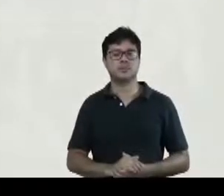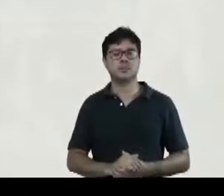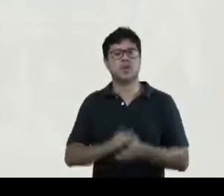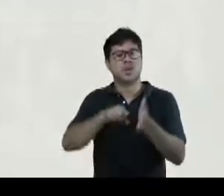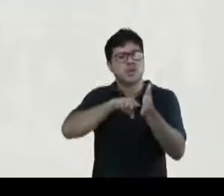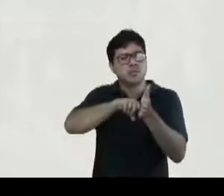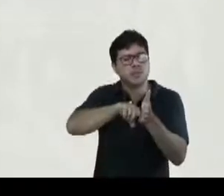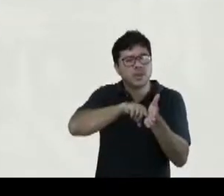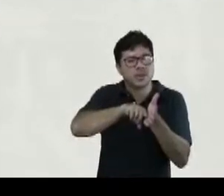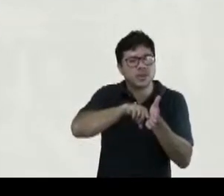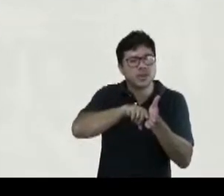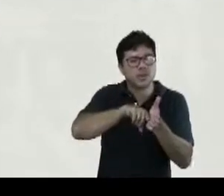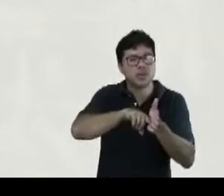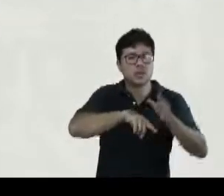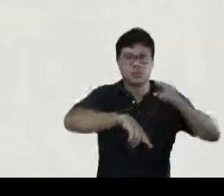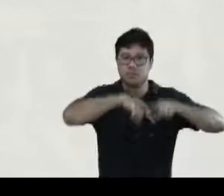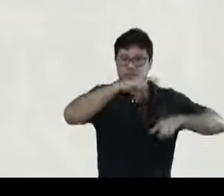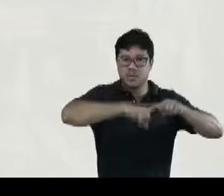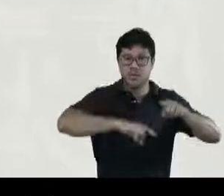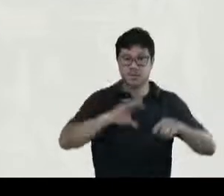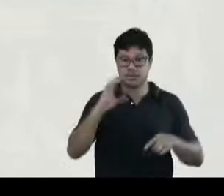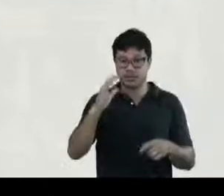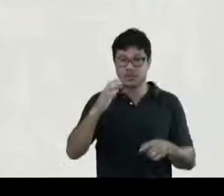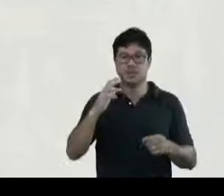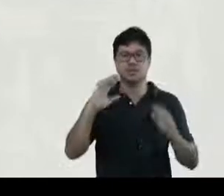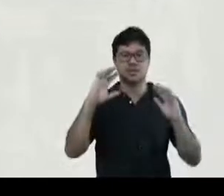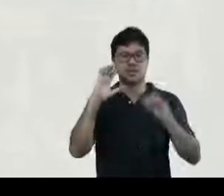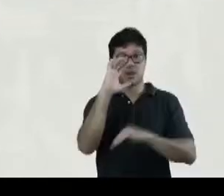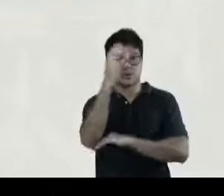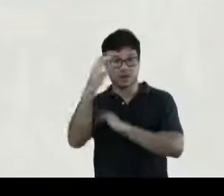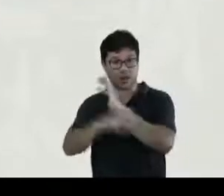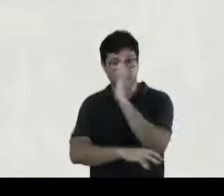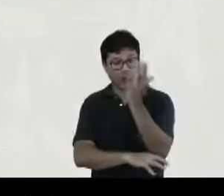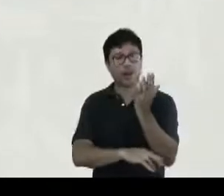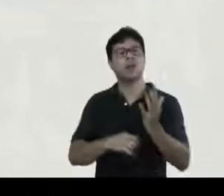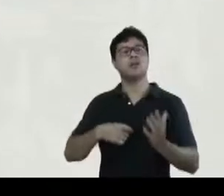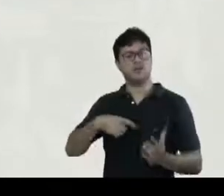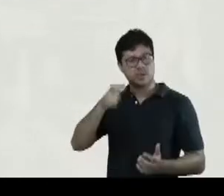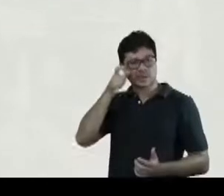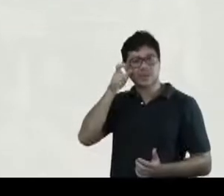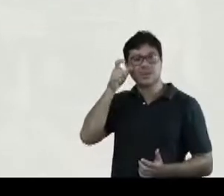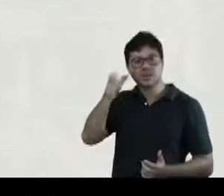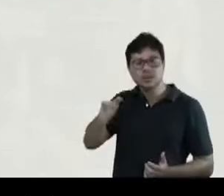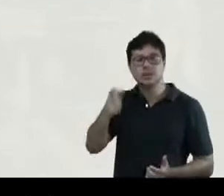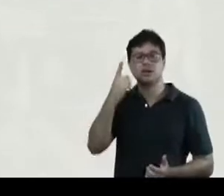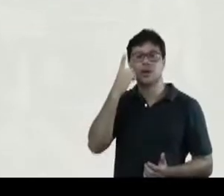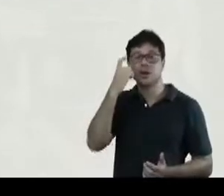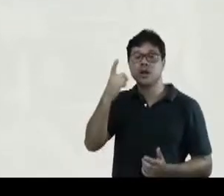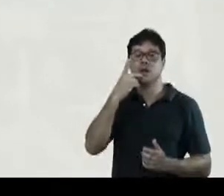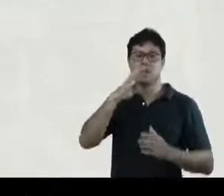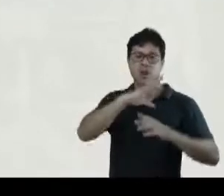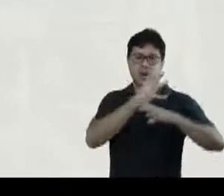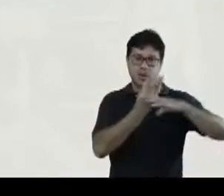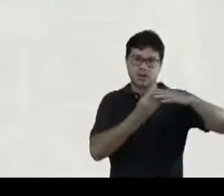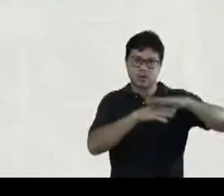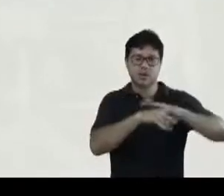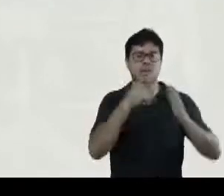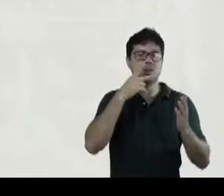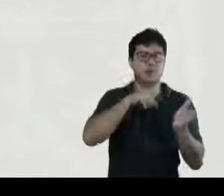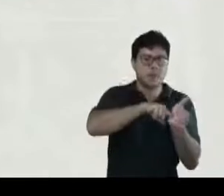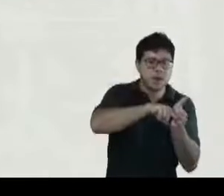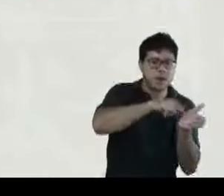Pergament, Pigmenten etc. In der Welt der Daten können nun neue Brücken auch zwischen Geistes-